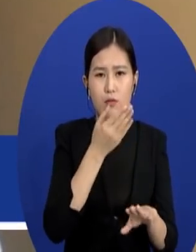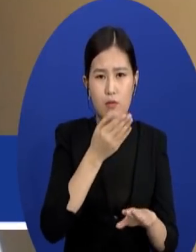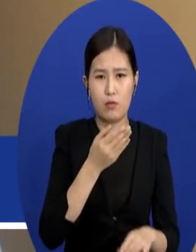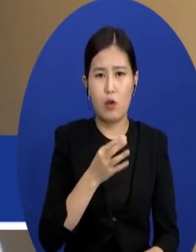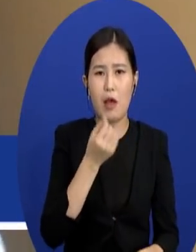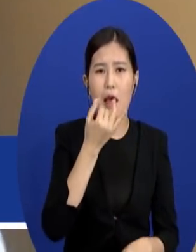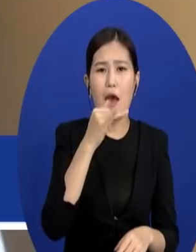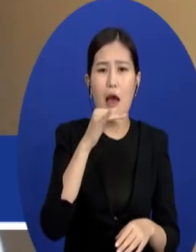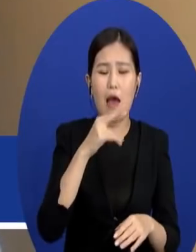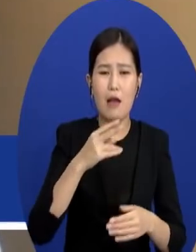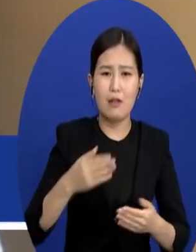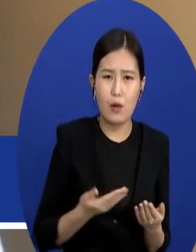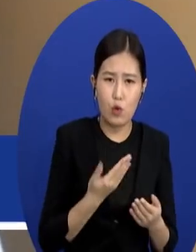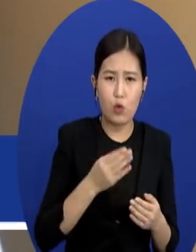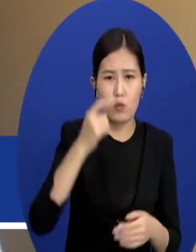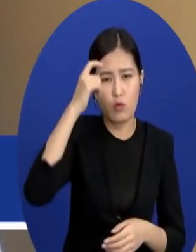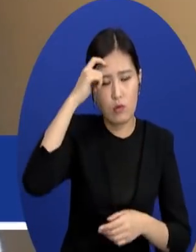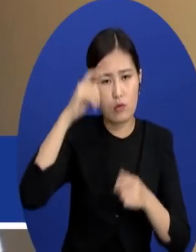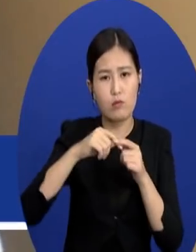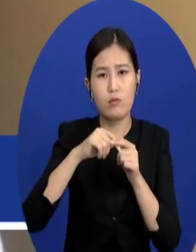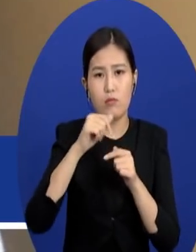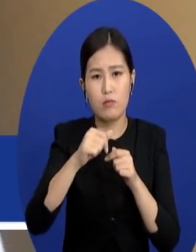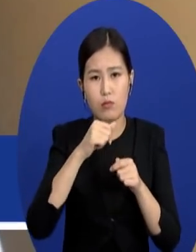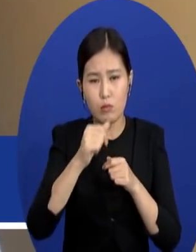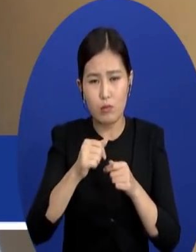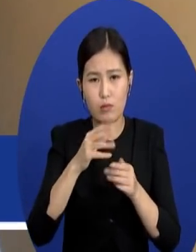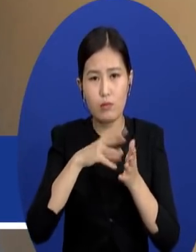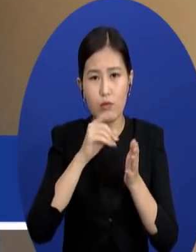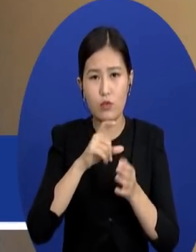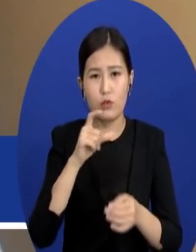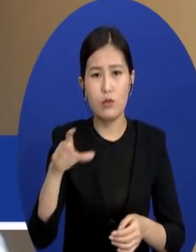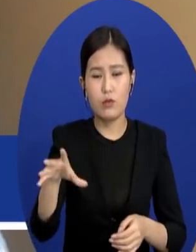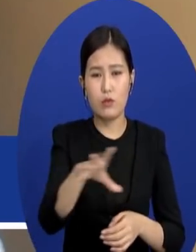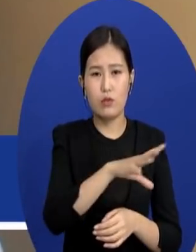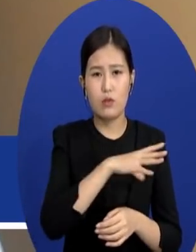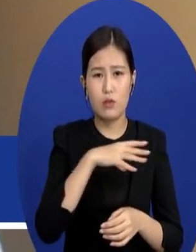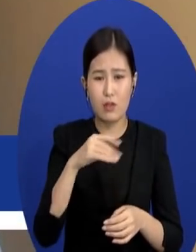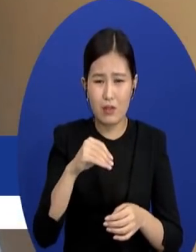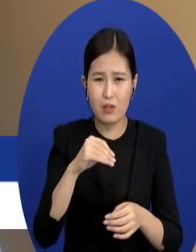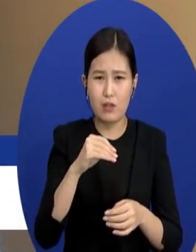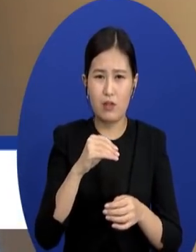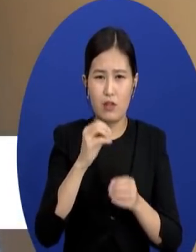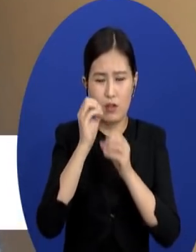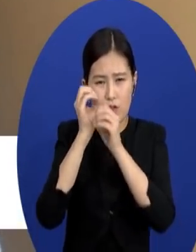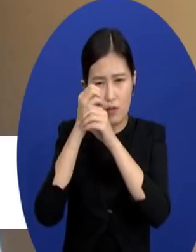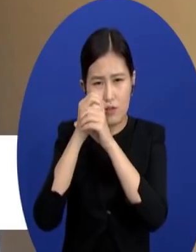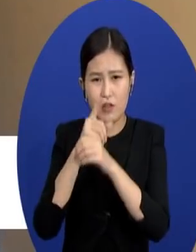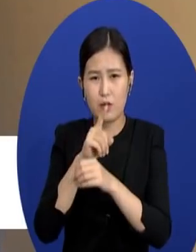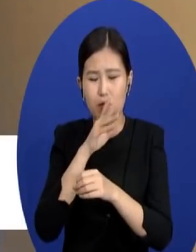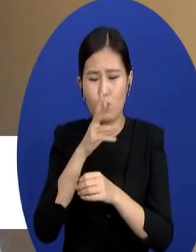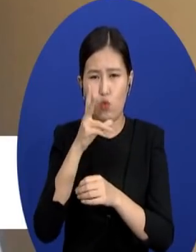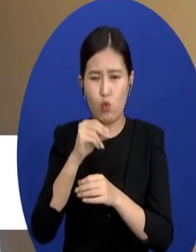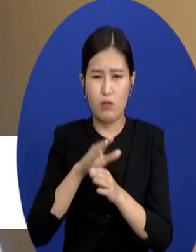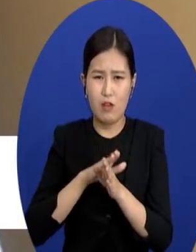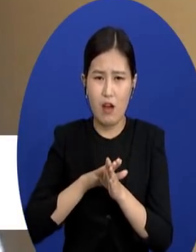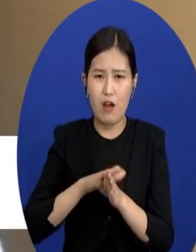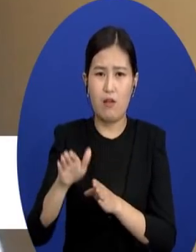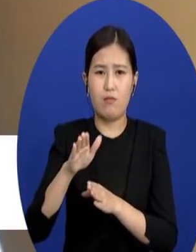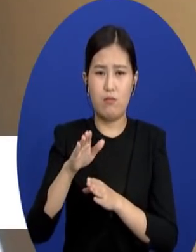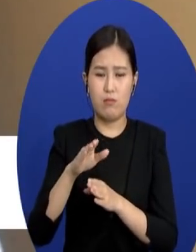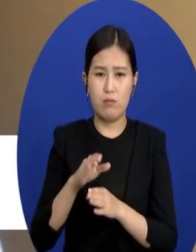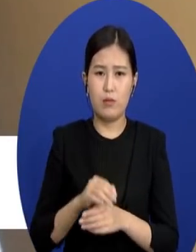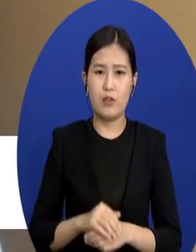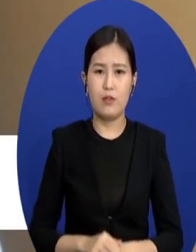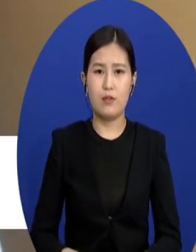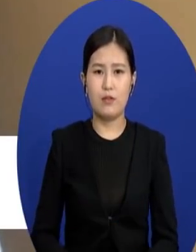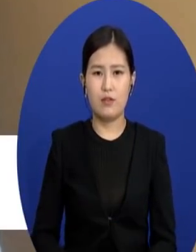амьдардаг төрөлхийн байр төрөлхтөг эдгээр үйлдэл өнөөдөр бол албан ёсоор PCR шинжилгээ хамрагдахаар нэгдсэн зарын дарга бол